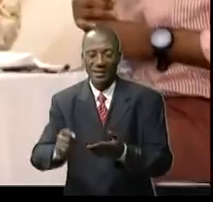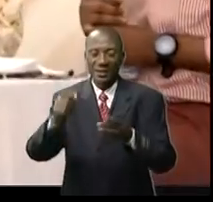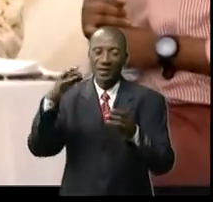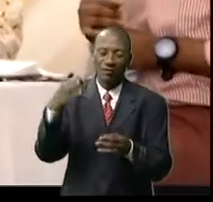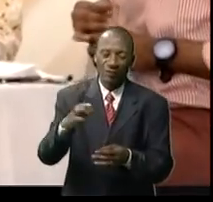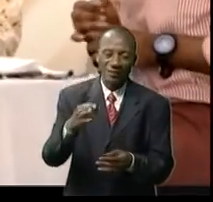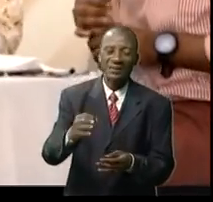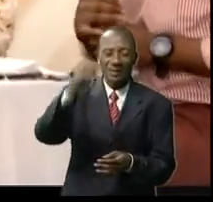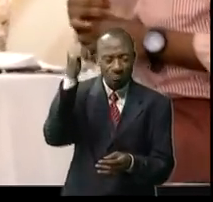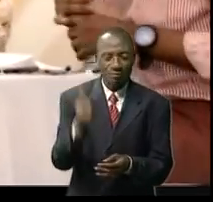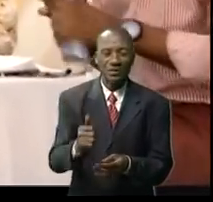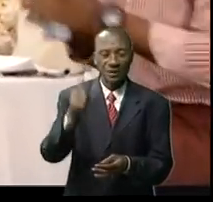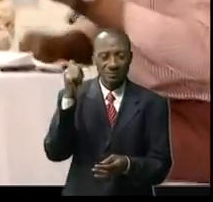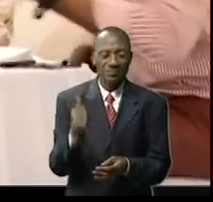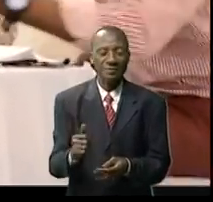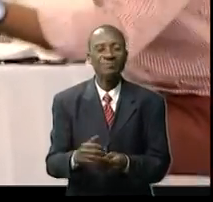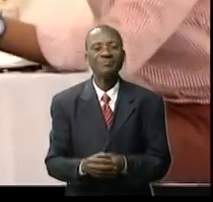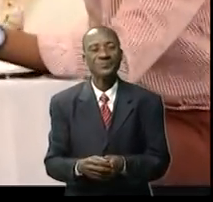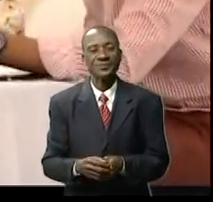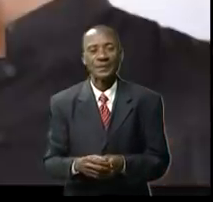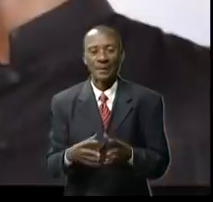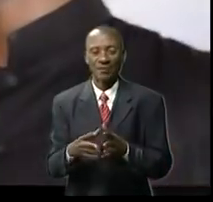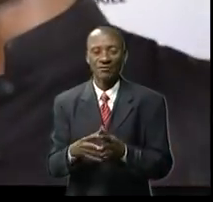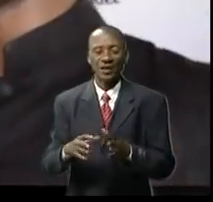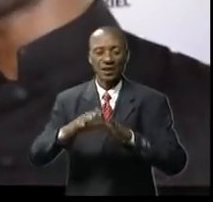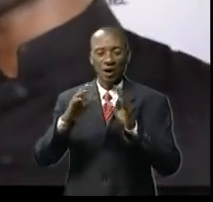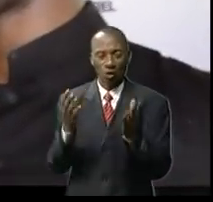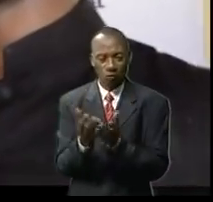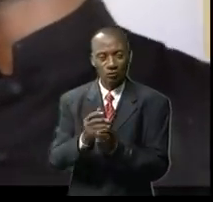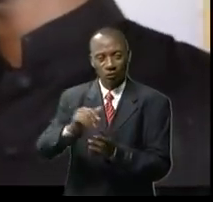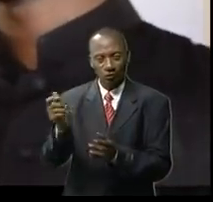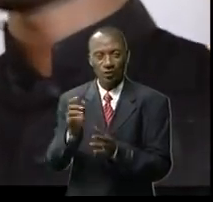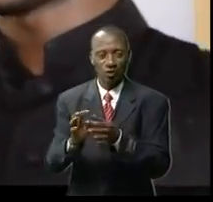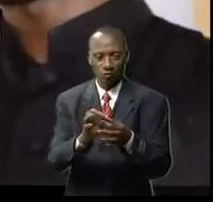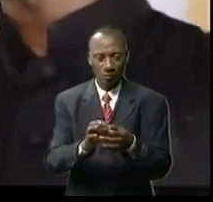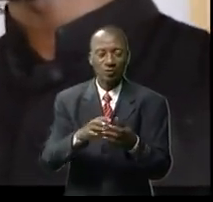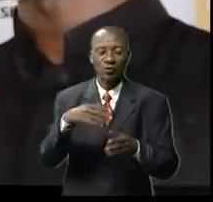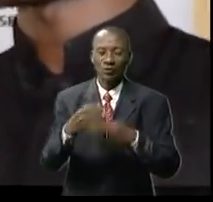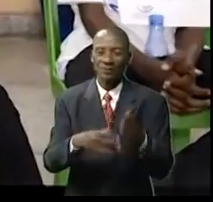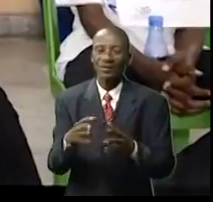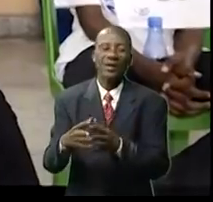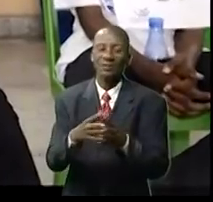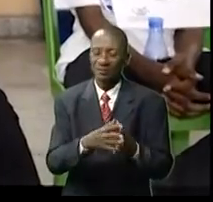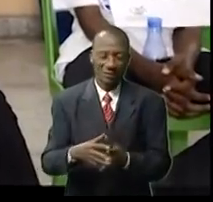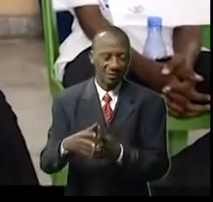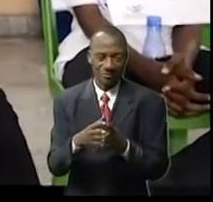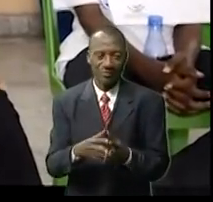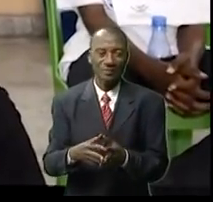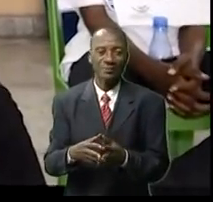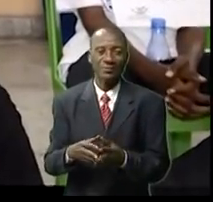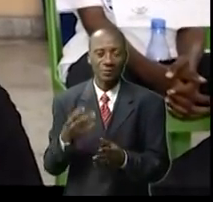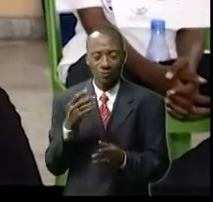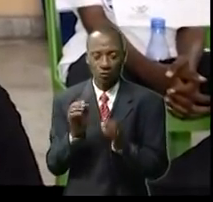lucratif, en collaboration avec la commission de jeunes de la paroisse Saint-Gabriel de Yolo Sud, ont avec succès organisé la première